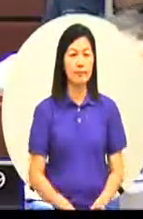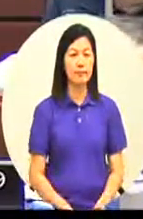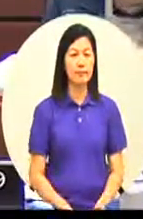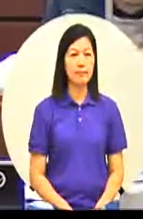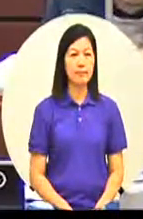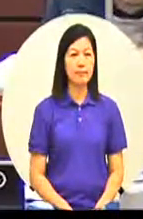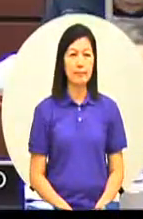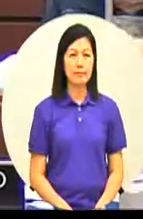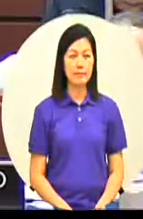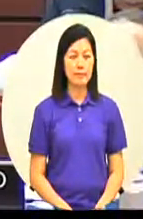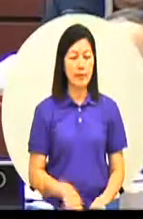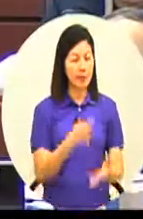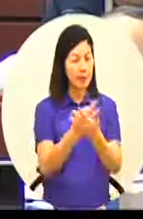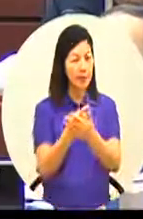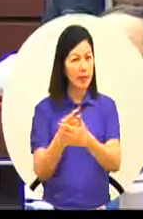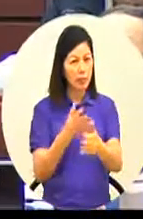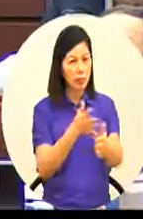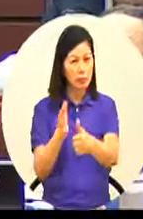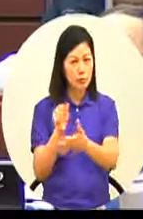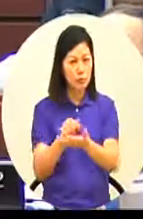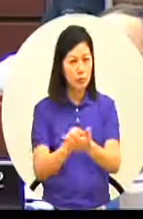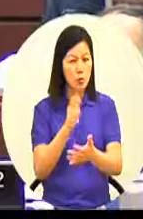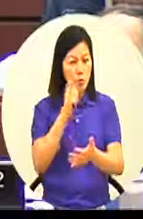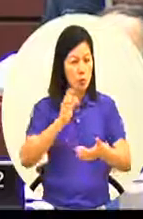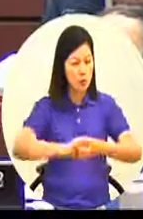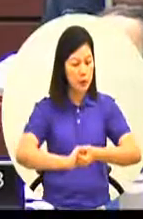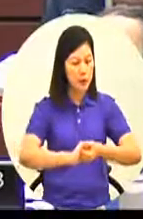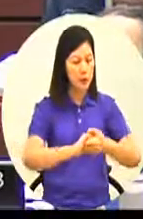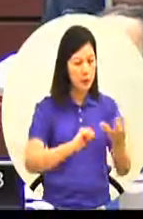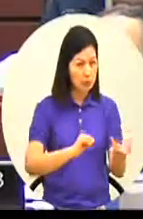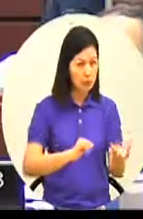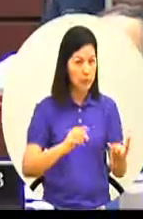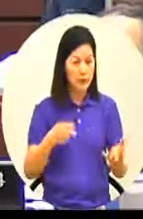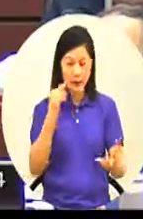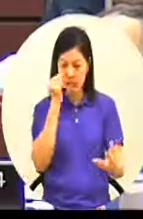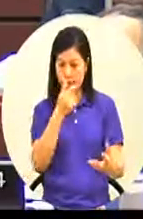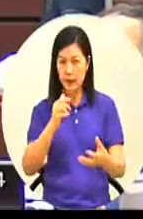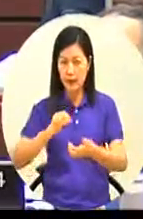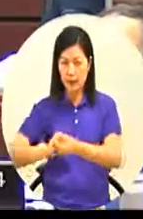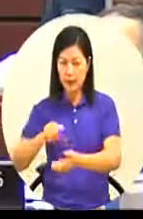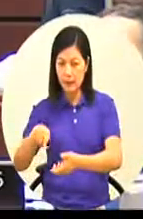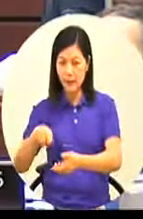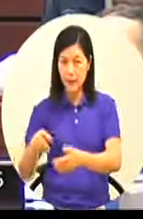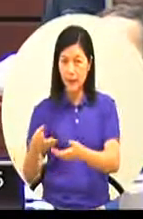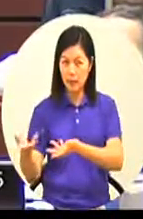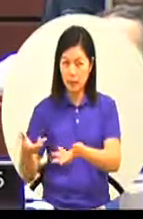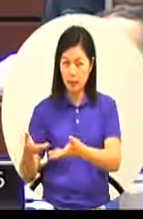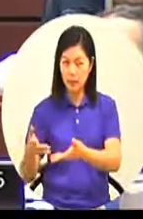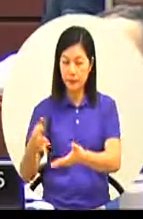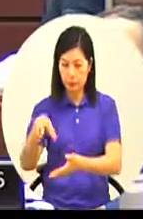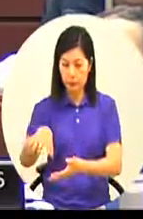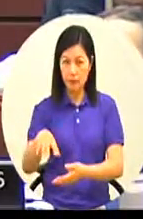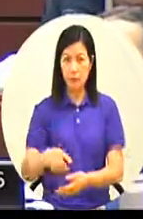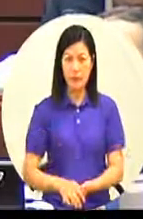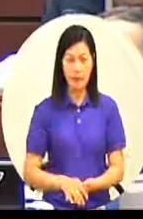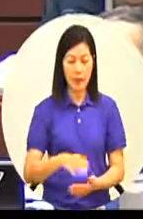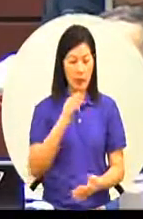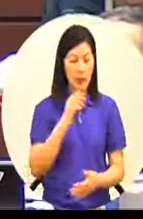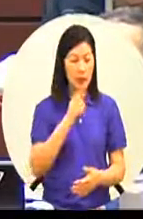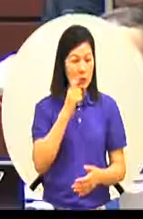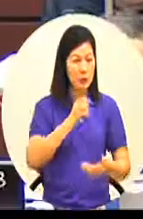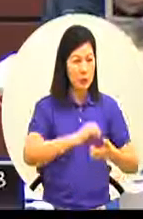实我们每一次的民调有分成固定的部分跟特定的议题哈。固定部分是我们每次会问说，哎，你对